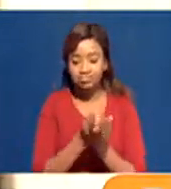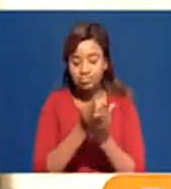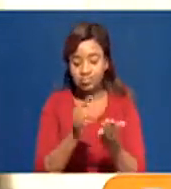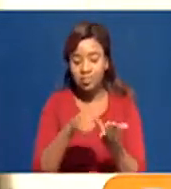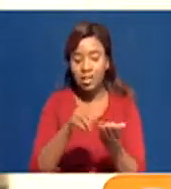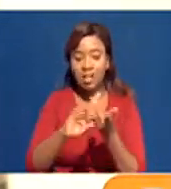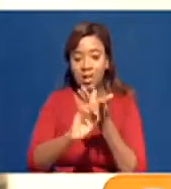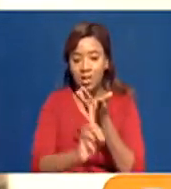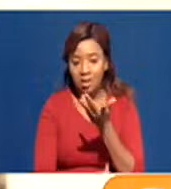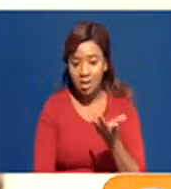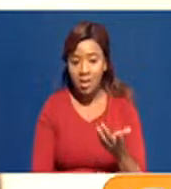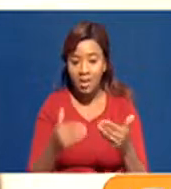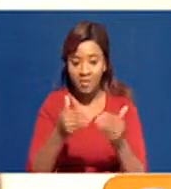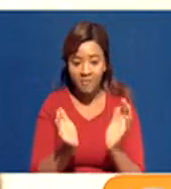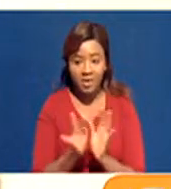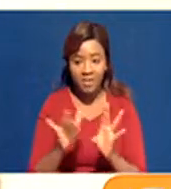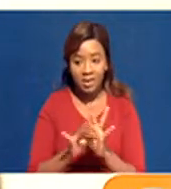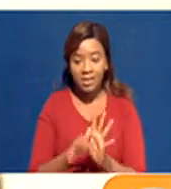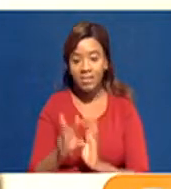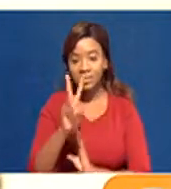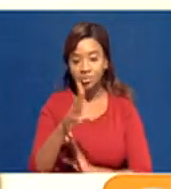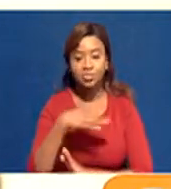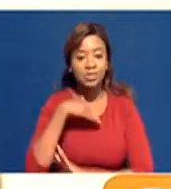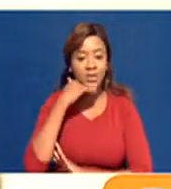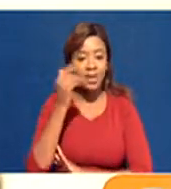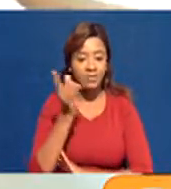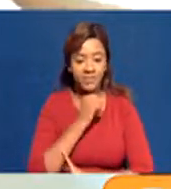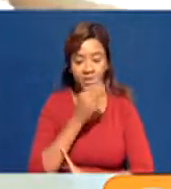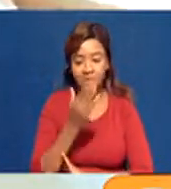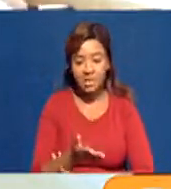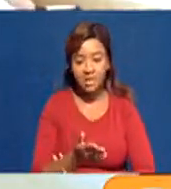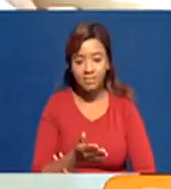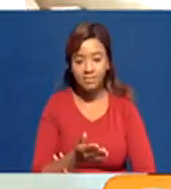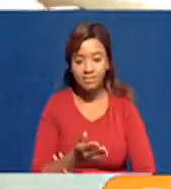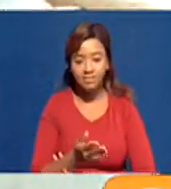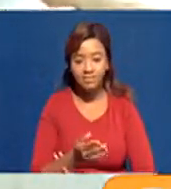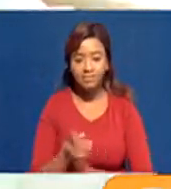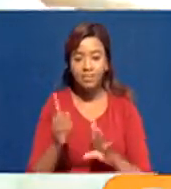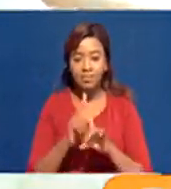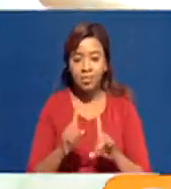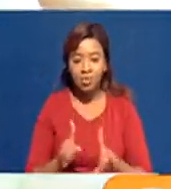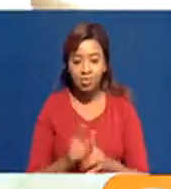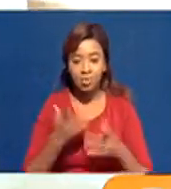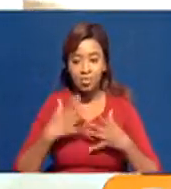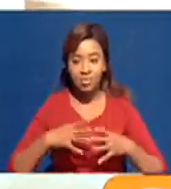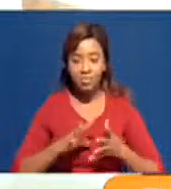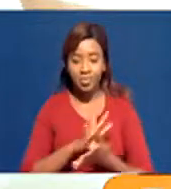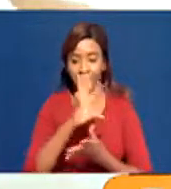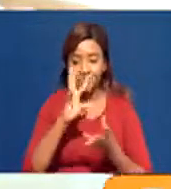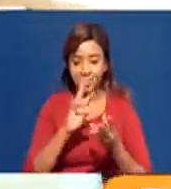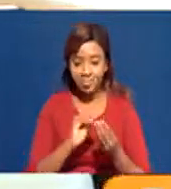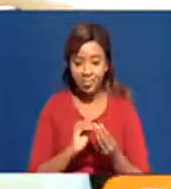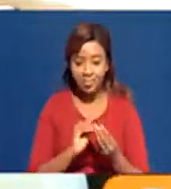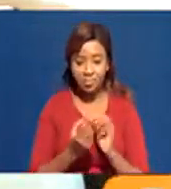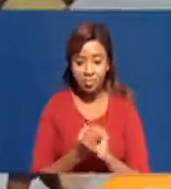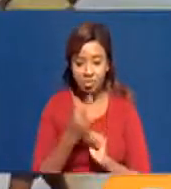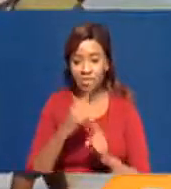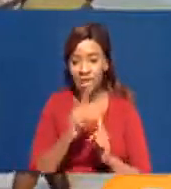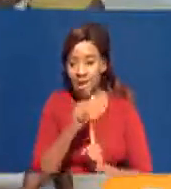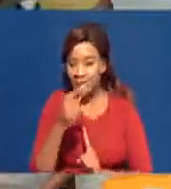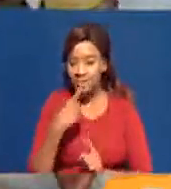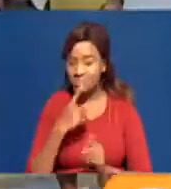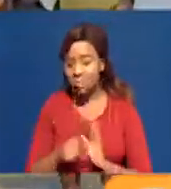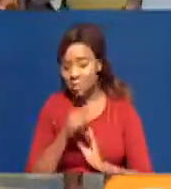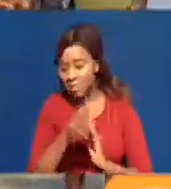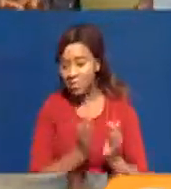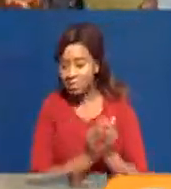zao wawili kufariki. Kulingana nao, jumla ya abiria walikuwa watu 12. Mmoja wao akatilia shaka uwezo wa